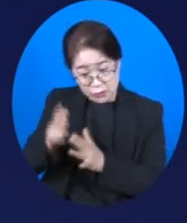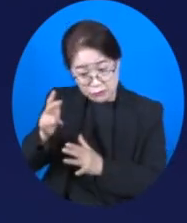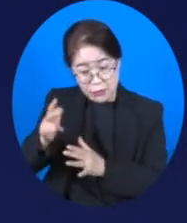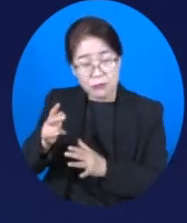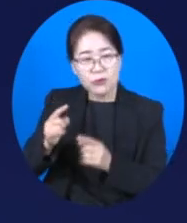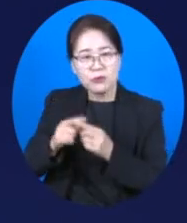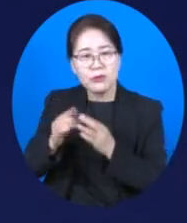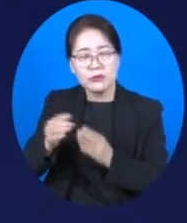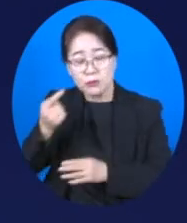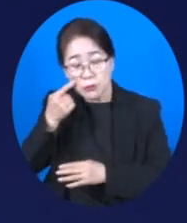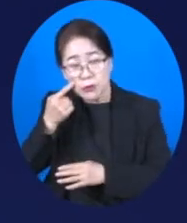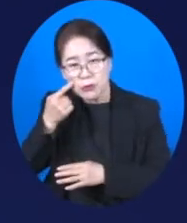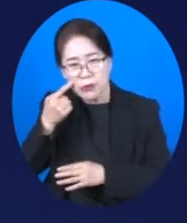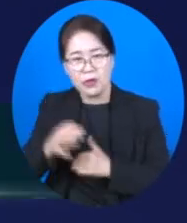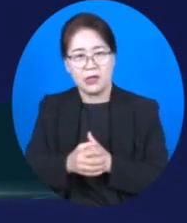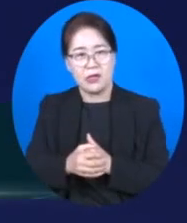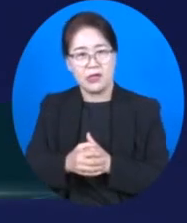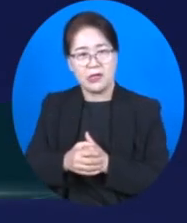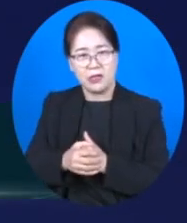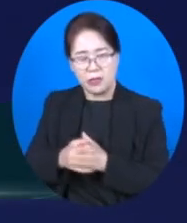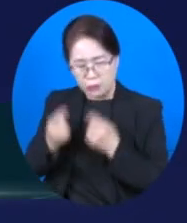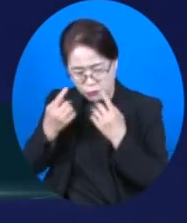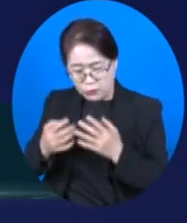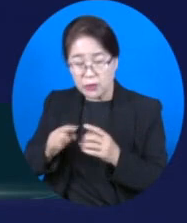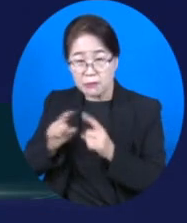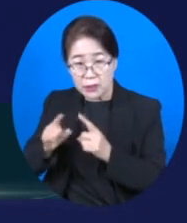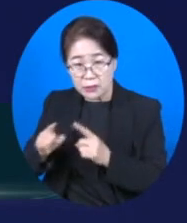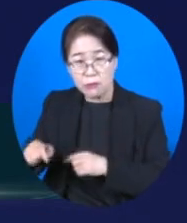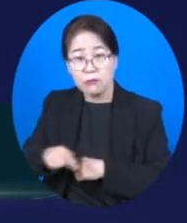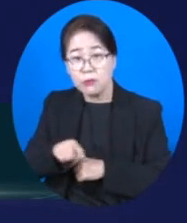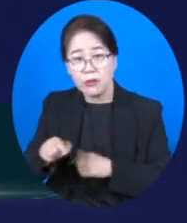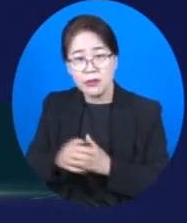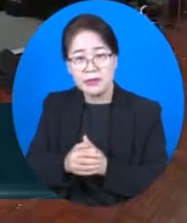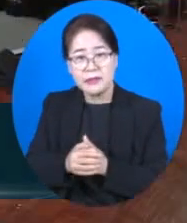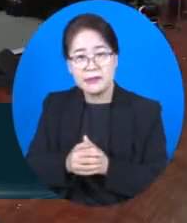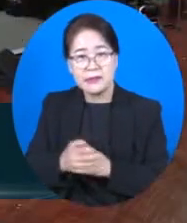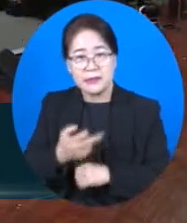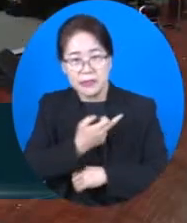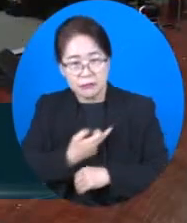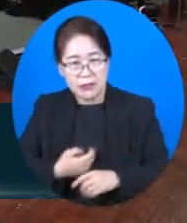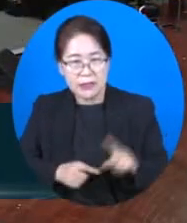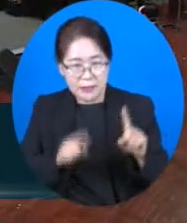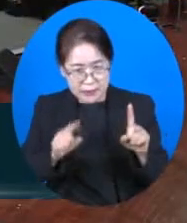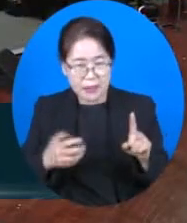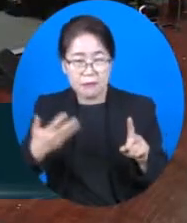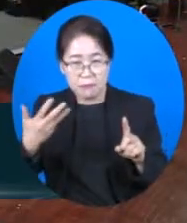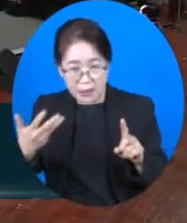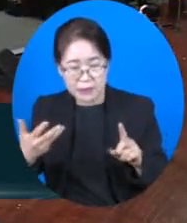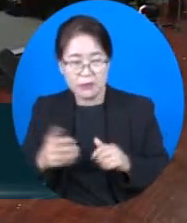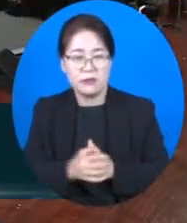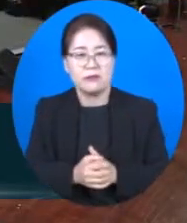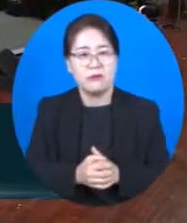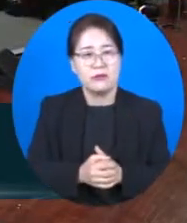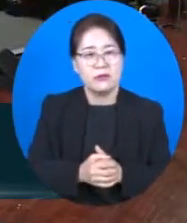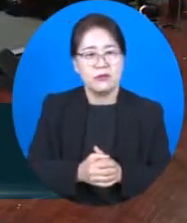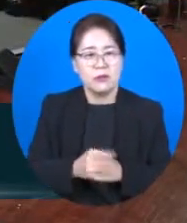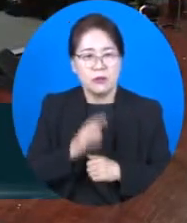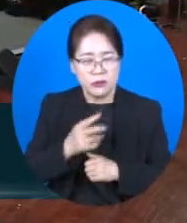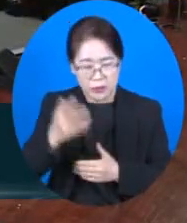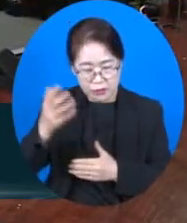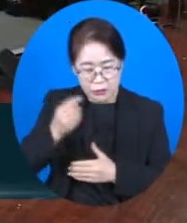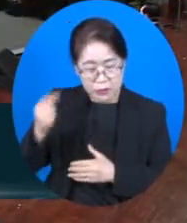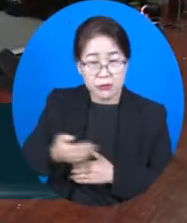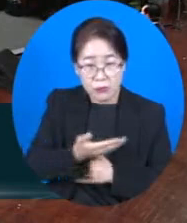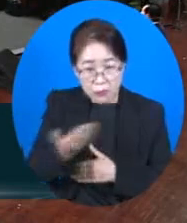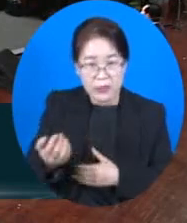보십시오. 주님은 분명히 예루살렘 교회에 말씀하셨습니다. 사도행전 1장 8절을 읽겠습니다. 시작. 오직 성령이